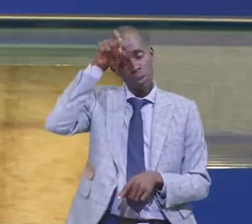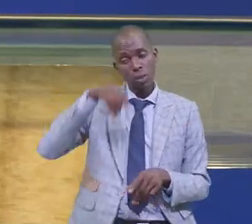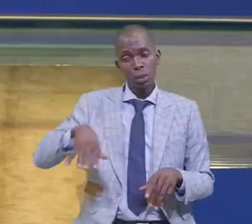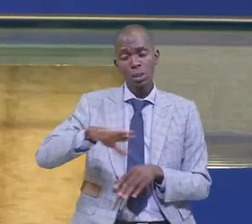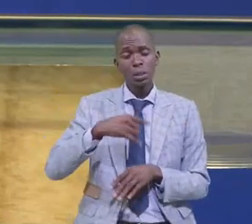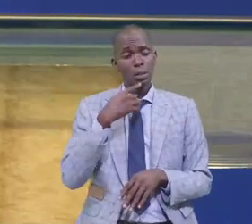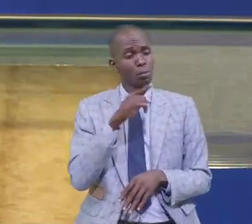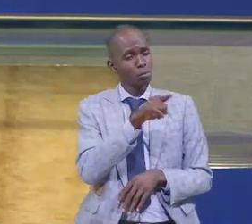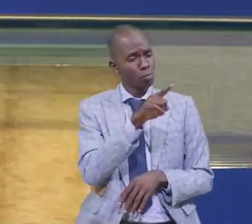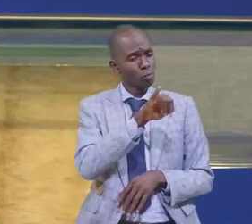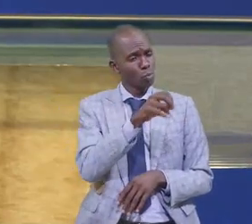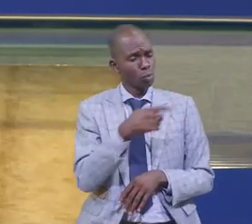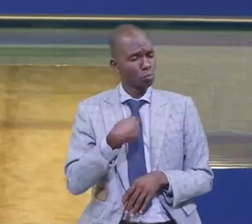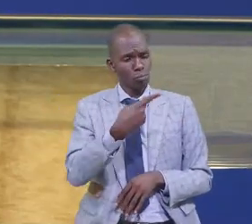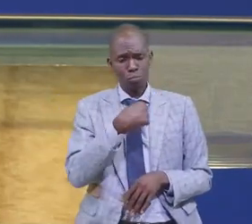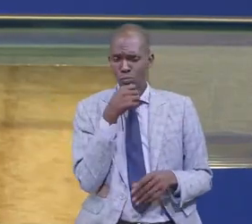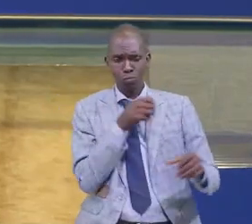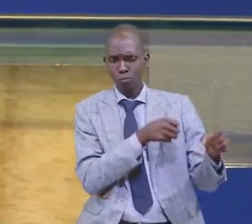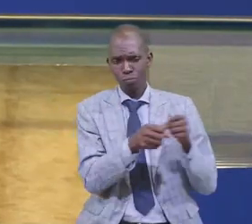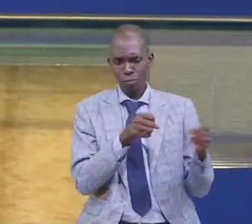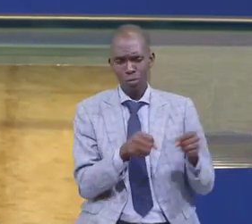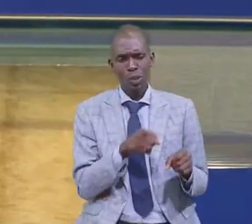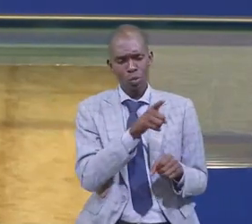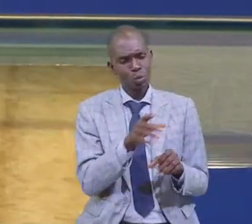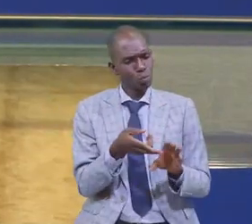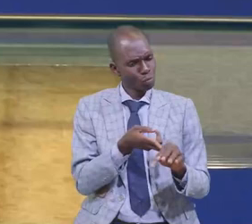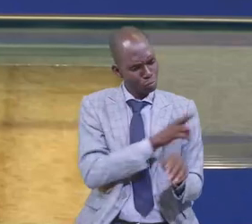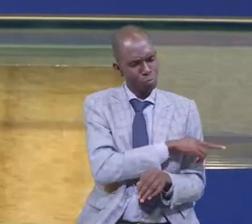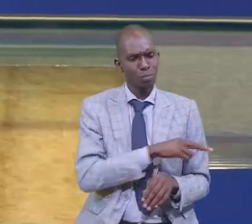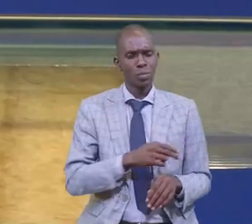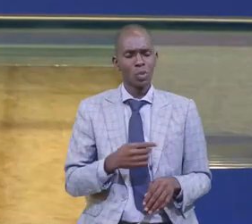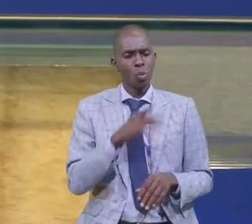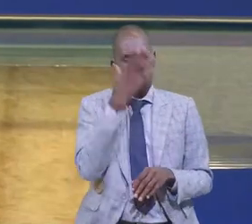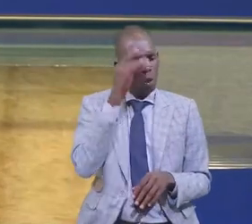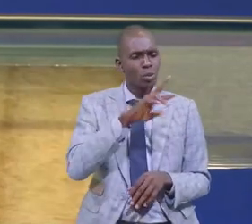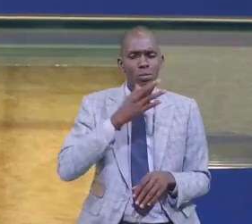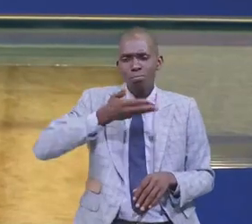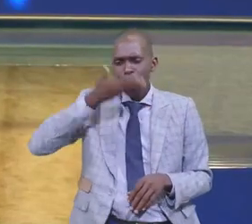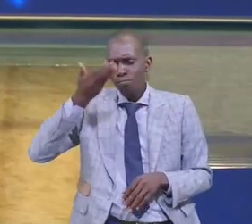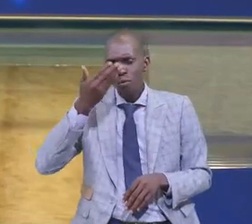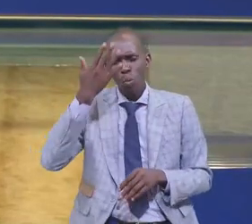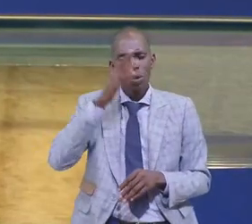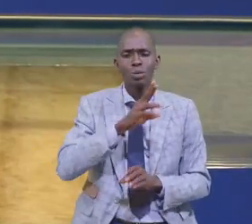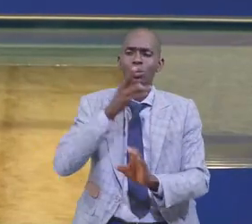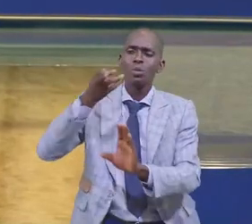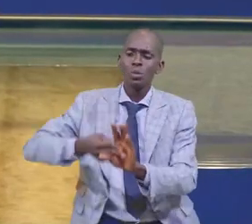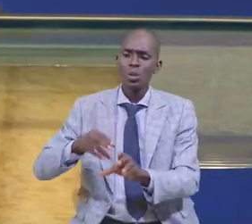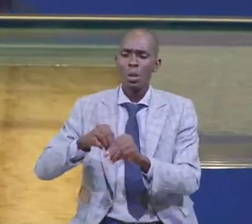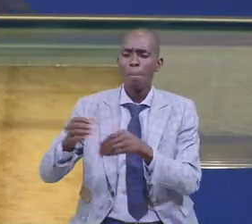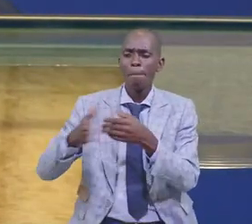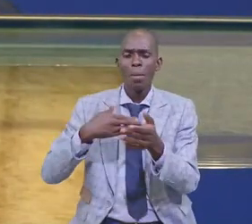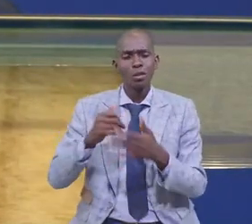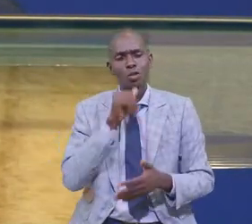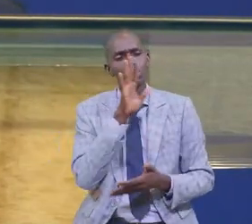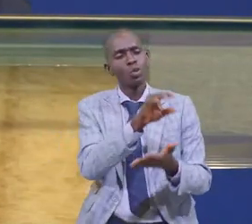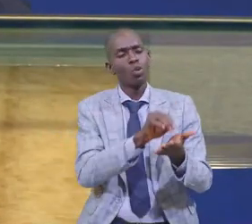Mais je ne suis pas venu pour te combattre. Mais pourquoi t'impliquer